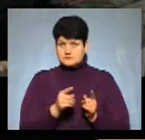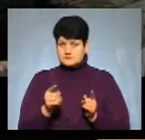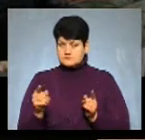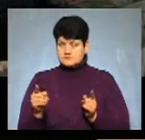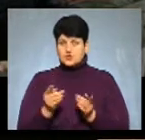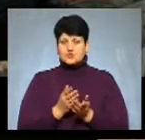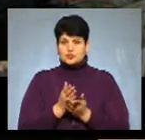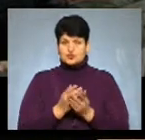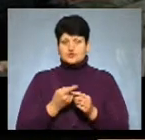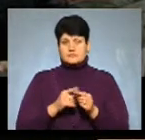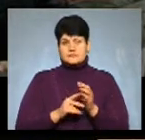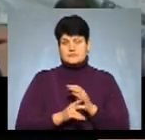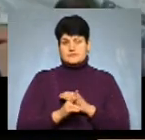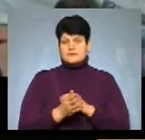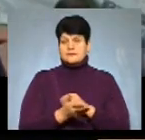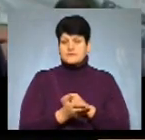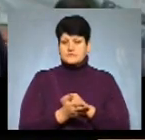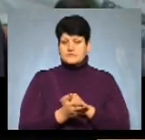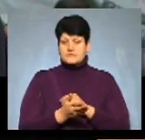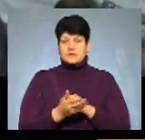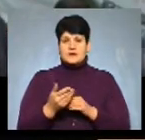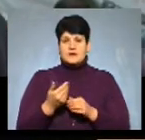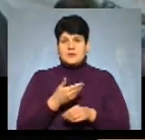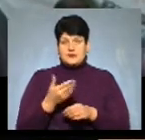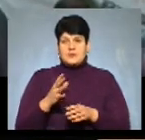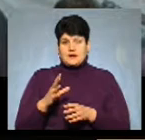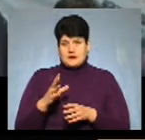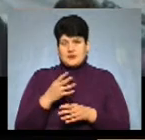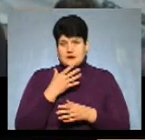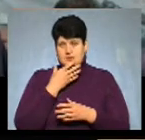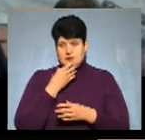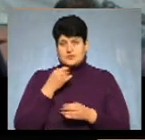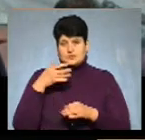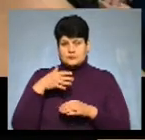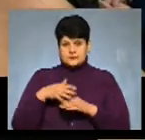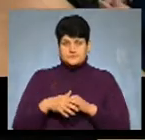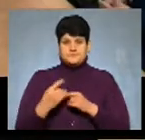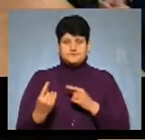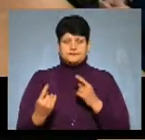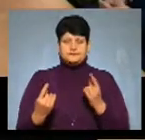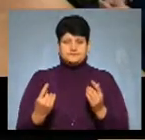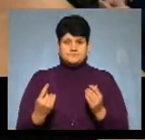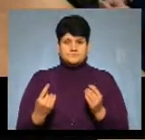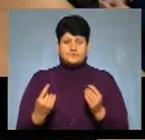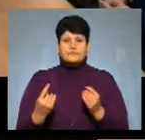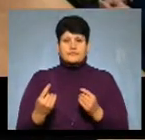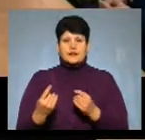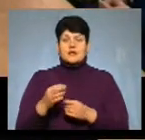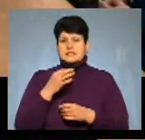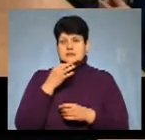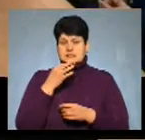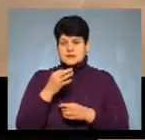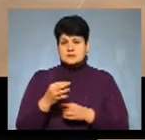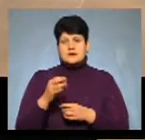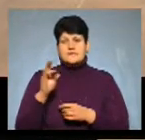там служу в цьому храмі. Ми гарно знайшли порозуміння. Як повідомив